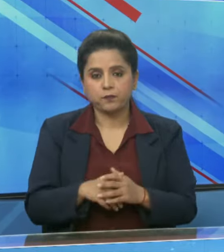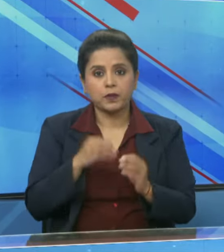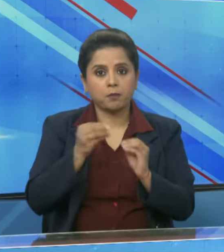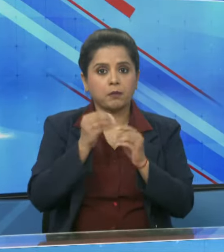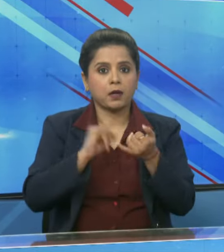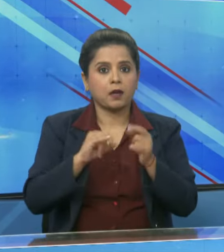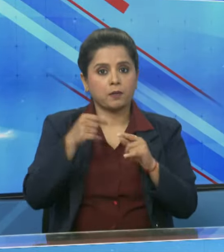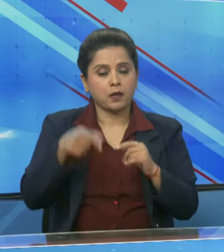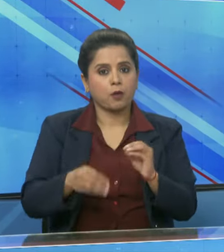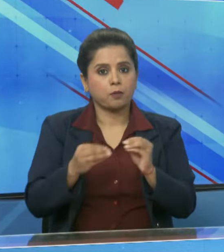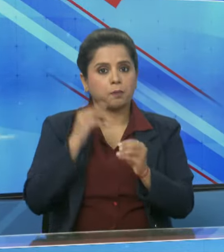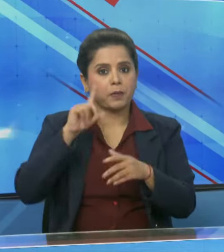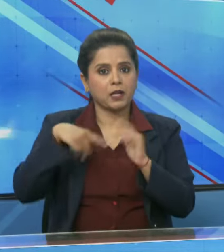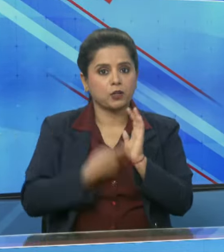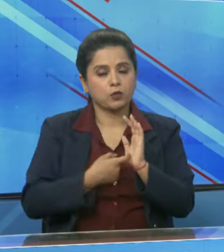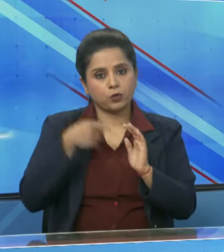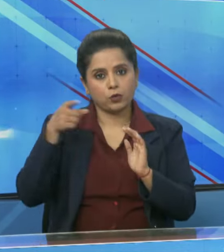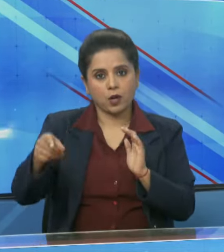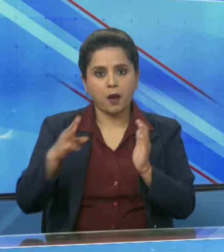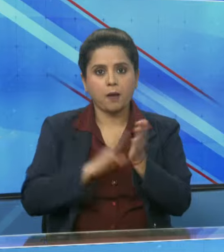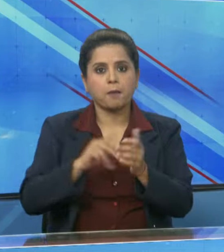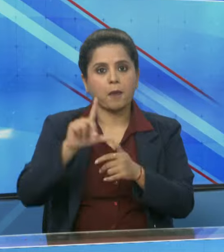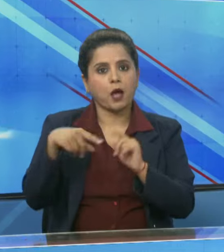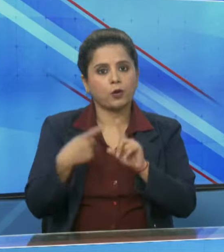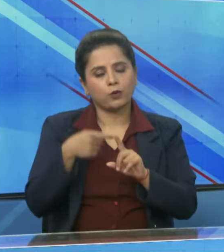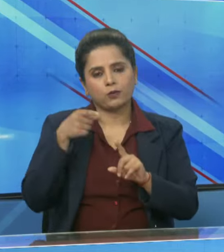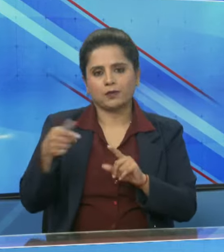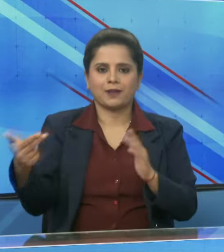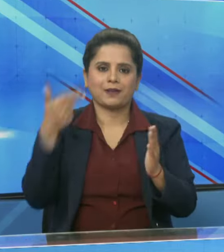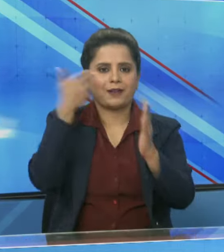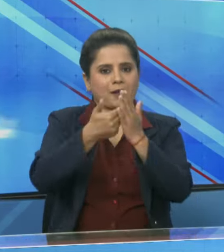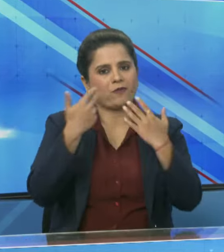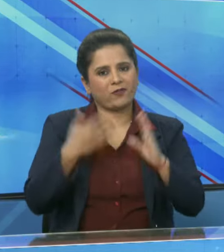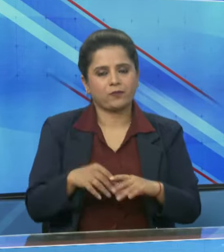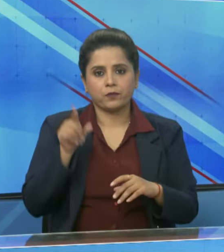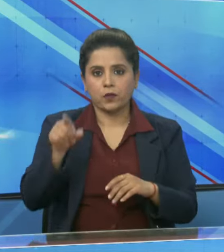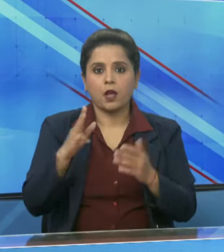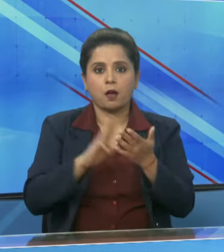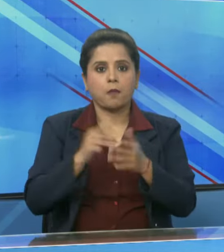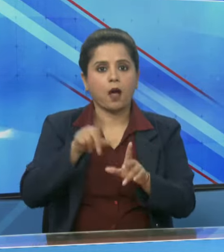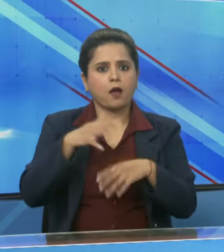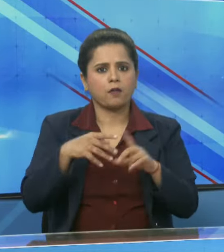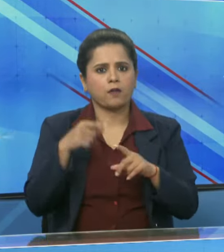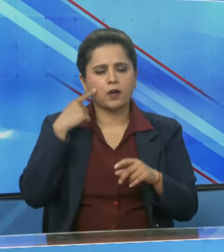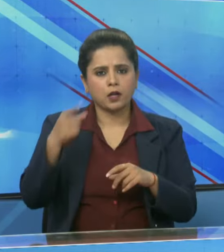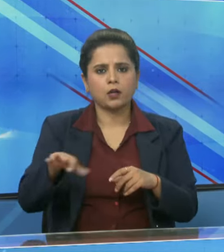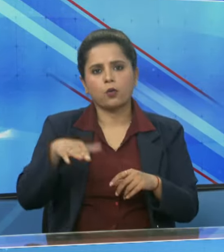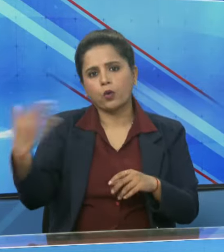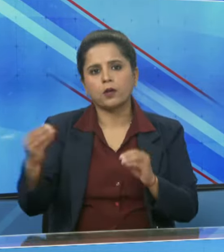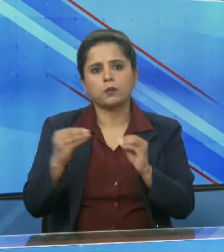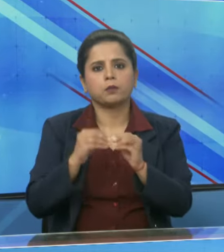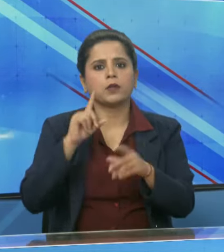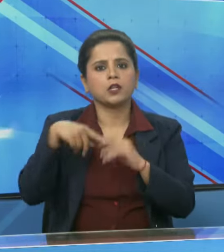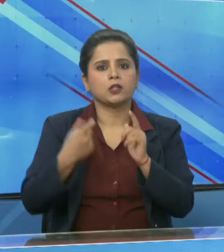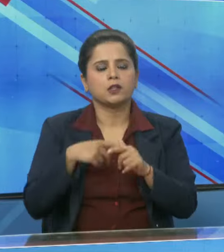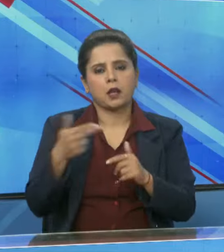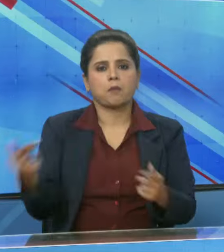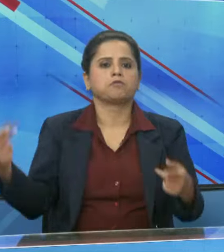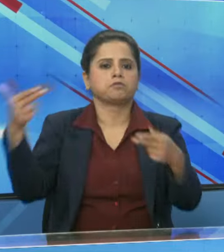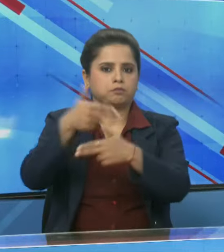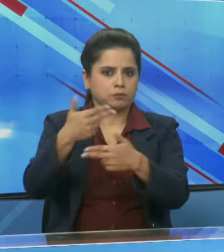बार बिजनौर सीट से सांसद मलूक नागर का टिकट काट दिया था। उनकी जगह मायावती ने चौधरी बृजेंद्र सिंह को उम्मीदवार बनाया